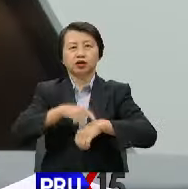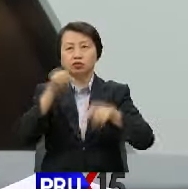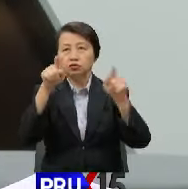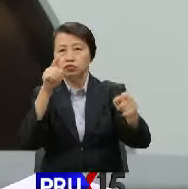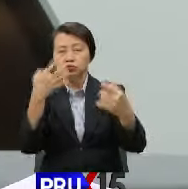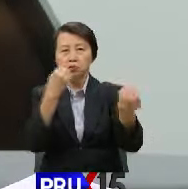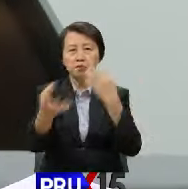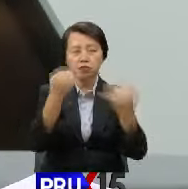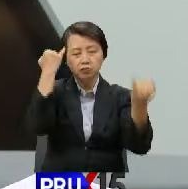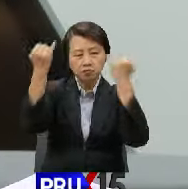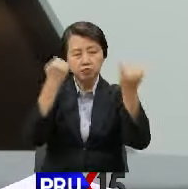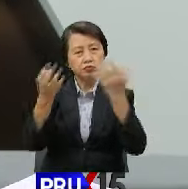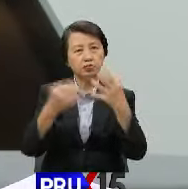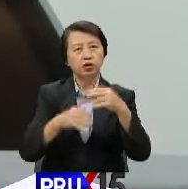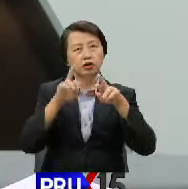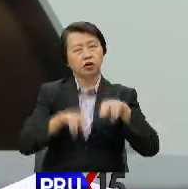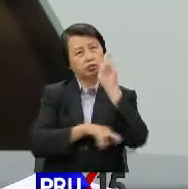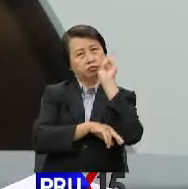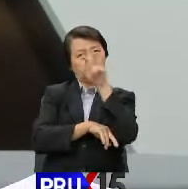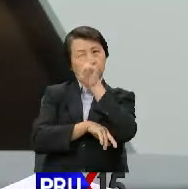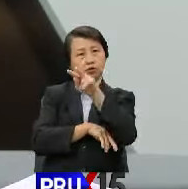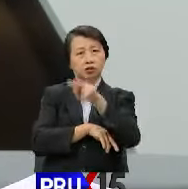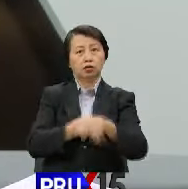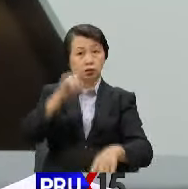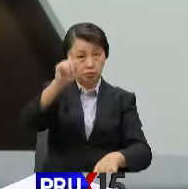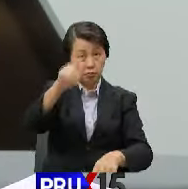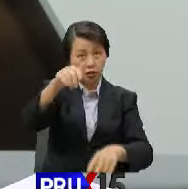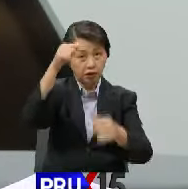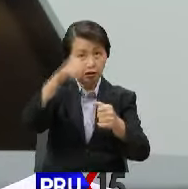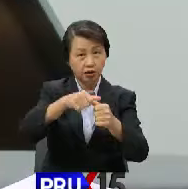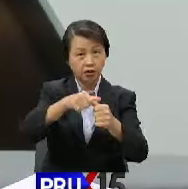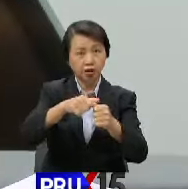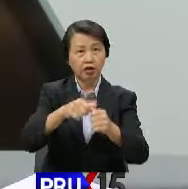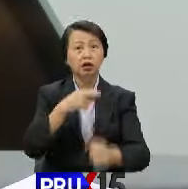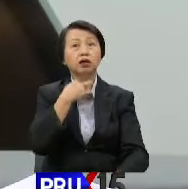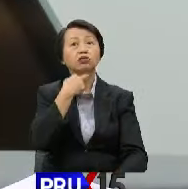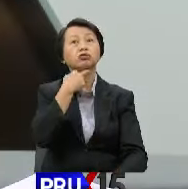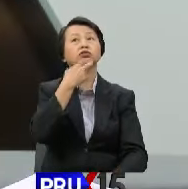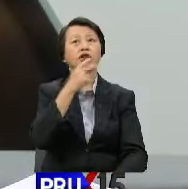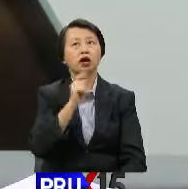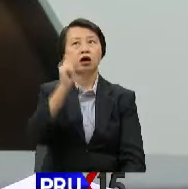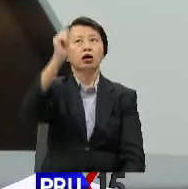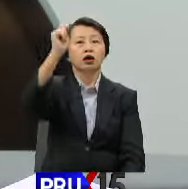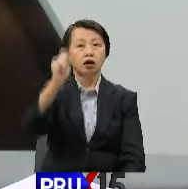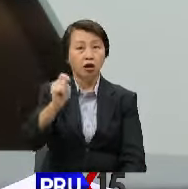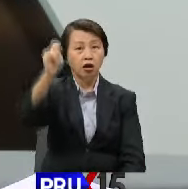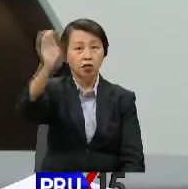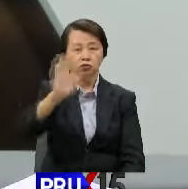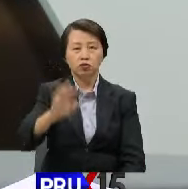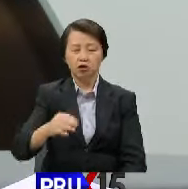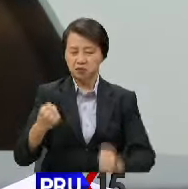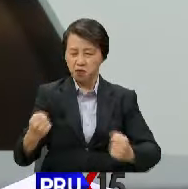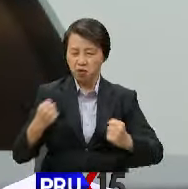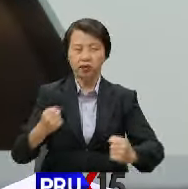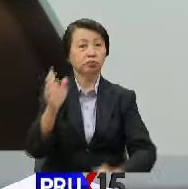pandangan dan kena ingat juga mendinginkan suara itu bukan bebana lantang